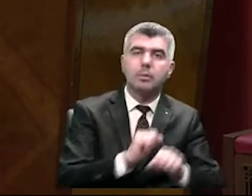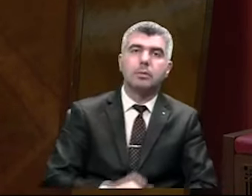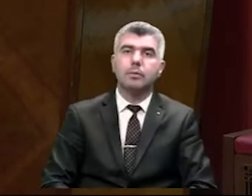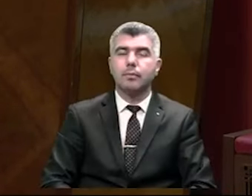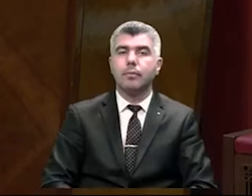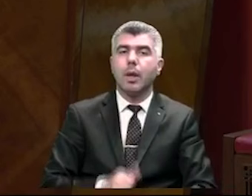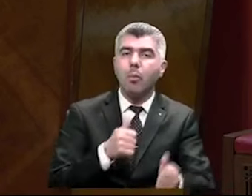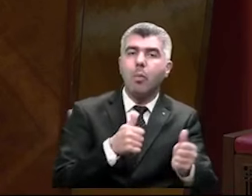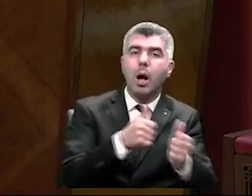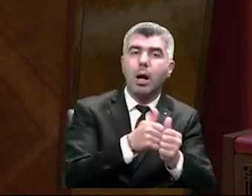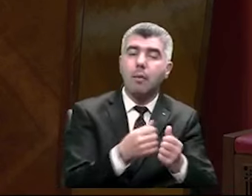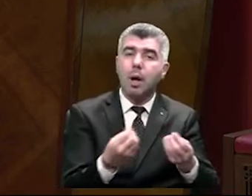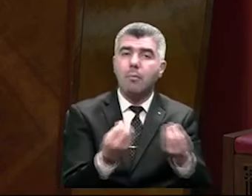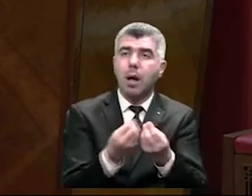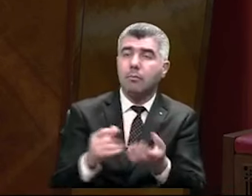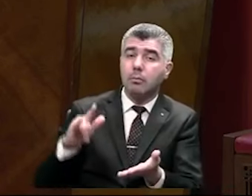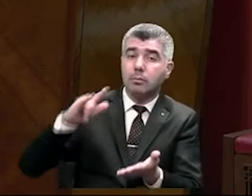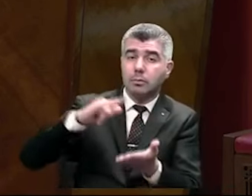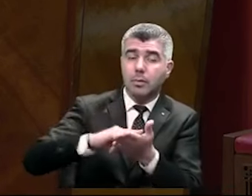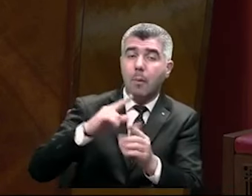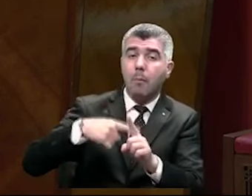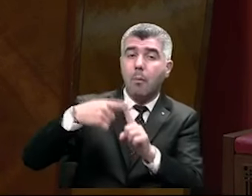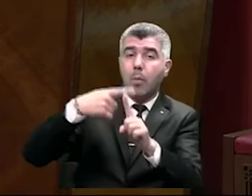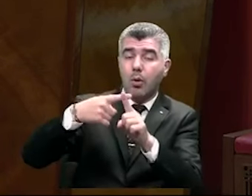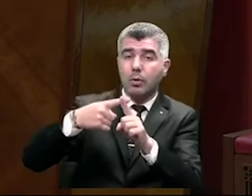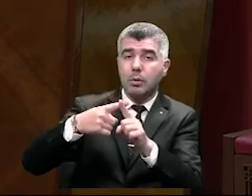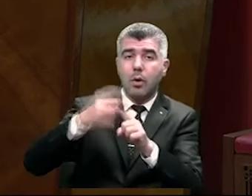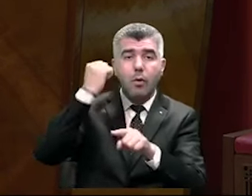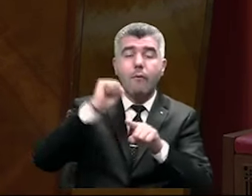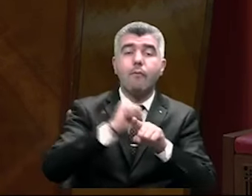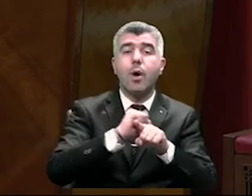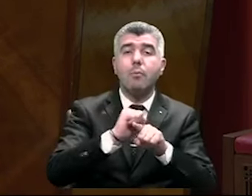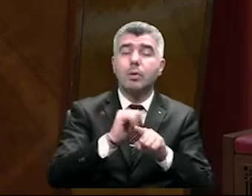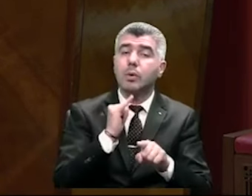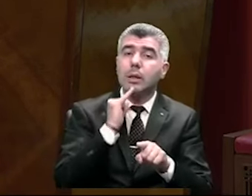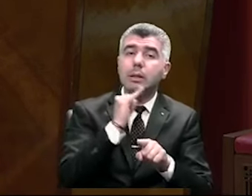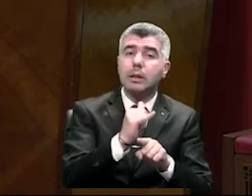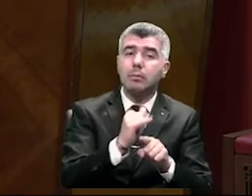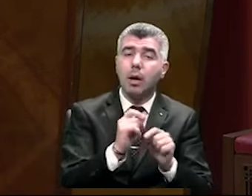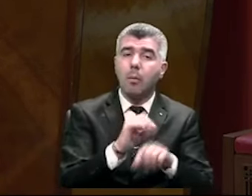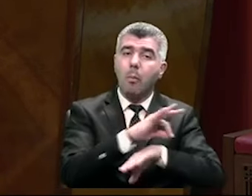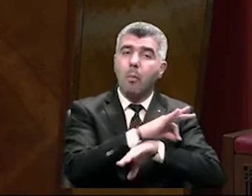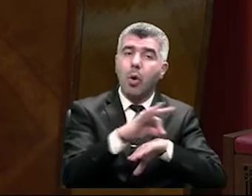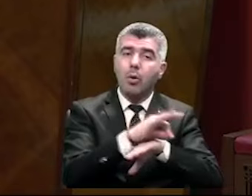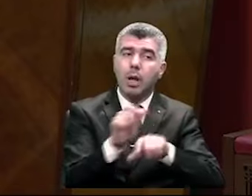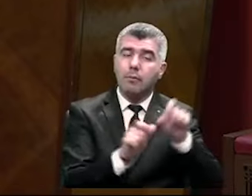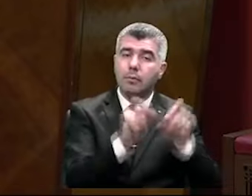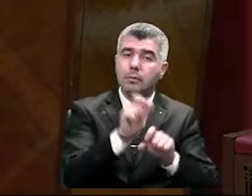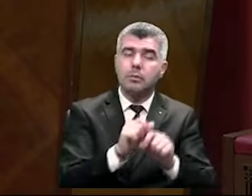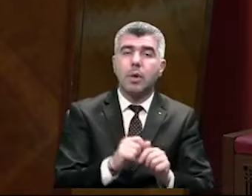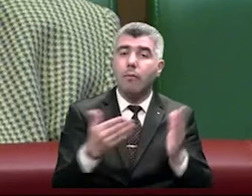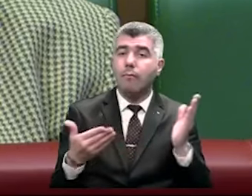من اجل مواكبه ارتفاع الحركه الجويه المكتب غادي يقوم بتقويه التكوين الاساسي ومواصله الانتقاء والتوظيف للكفاءات المختصه